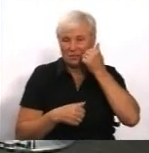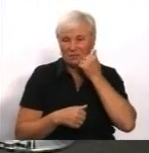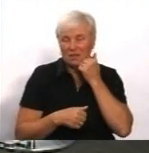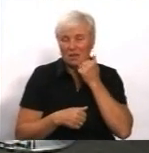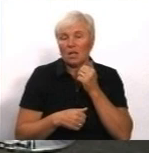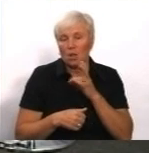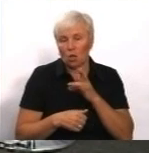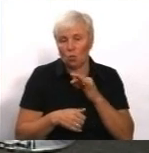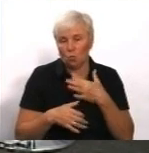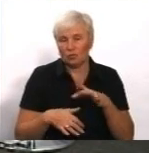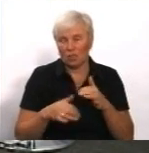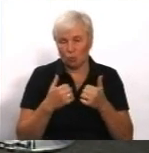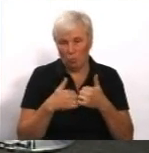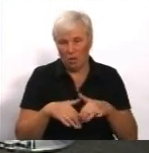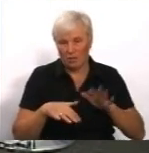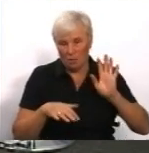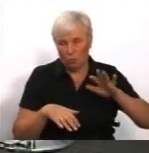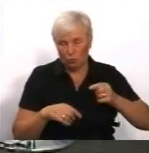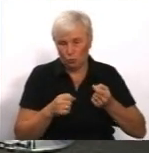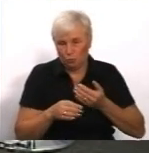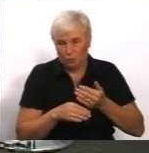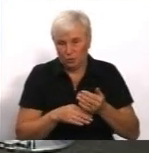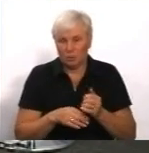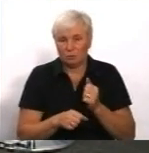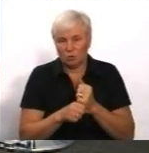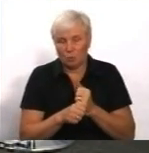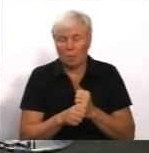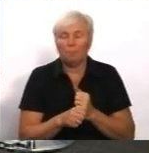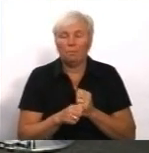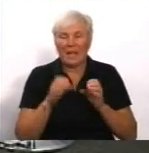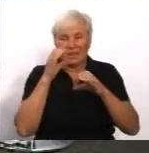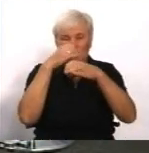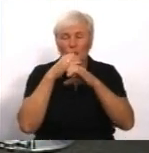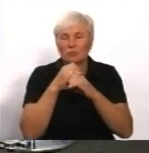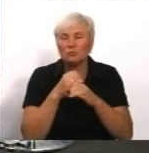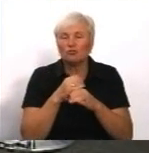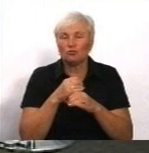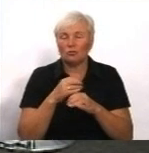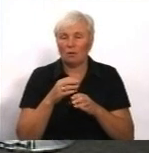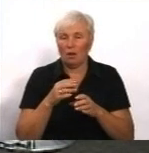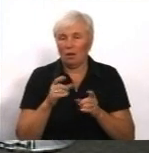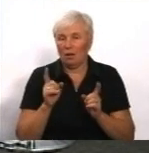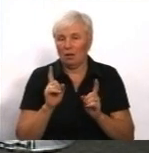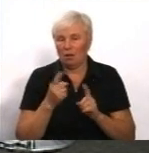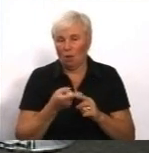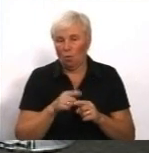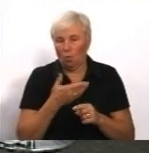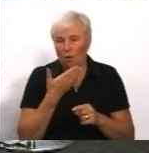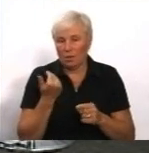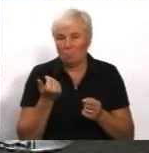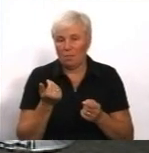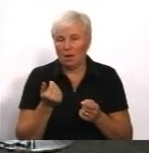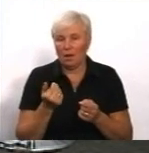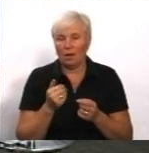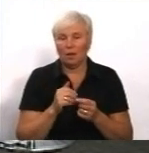з обладнанням лабораторії, де є і ІФА дослідження, тобто якого не має впливу людський фактор взагалі